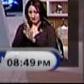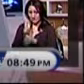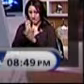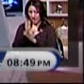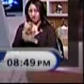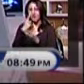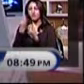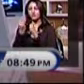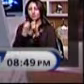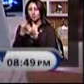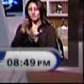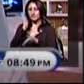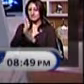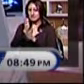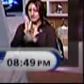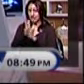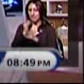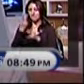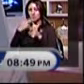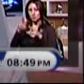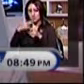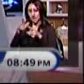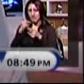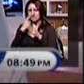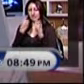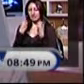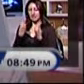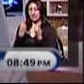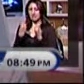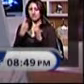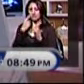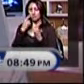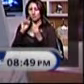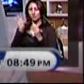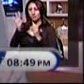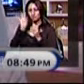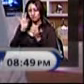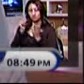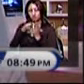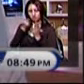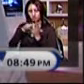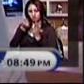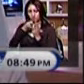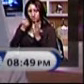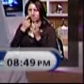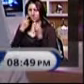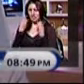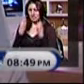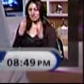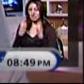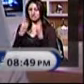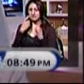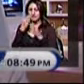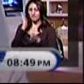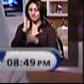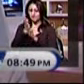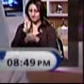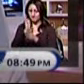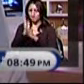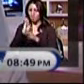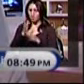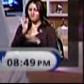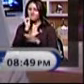مفاوضات دلوقتي بالنسبه لنادي السيارات، وانا طبعا بدرس هذا الموضوع لان انا يهمني. انا طبعا من الذين يؤمنون ان